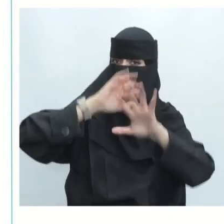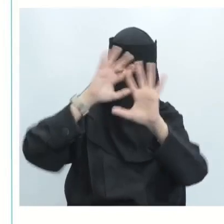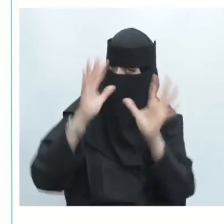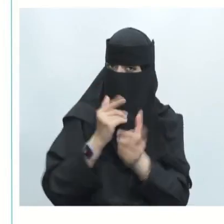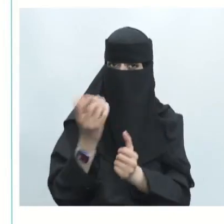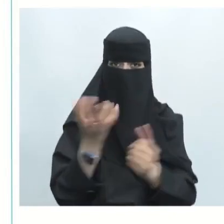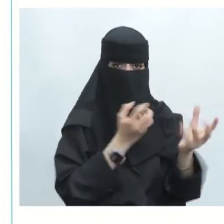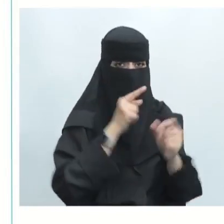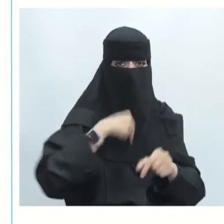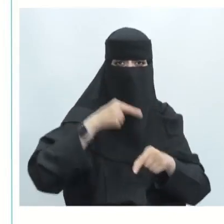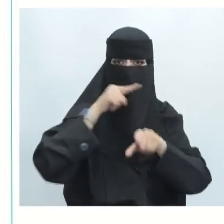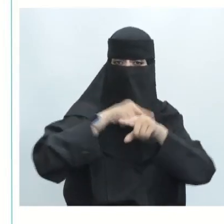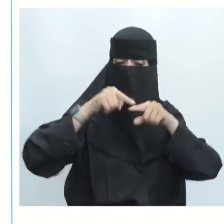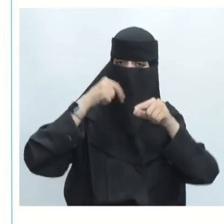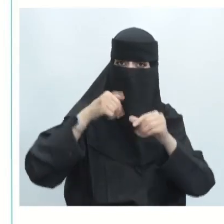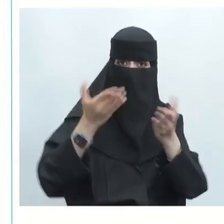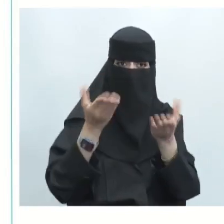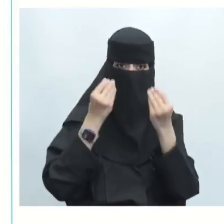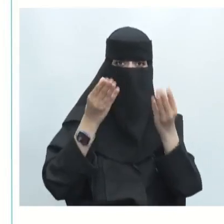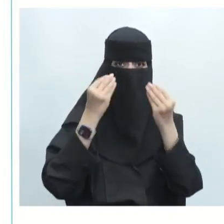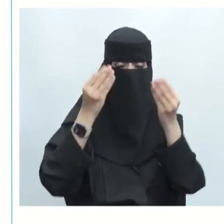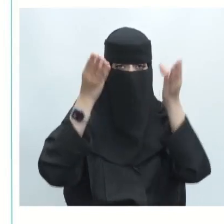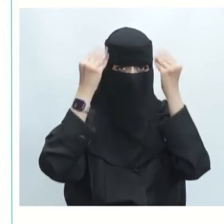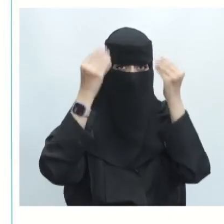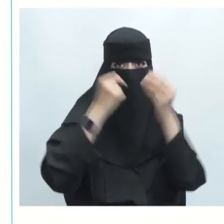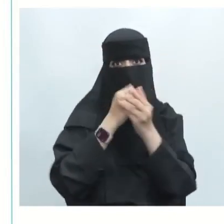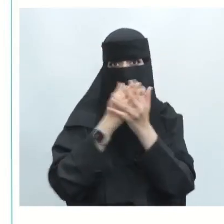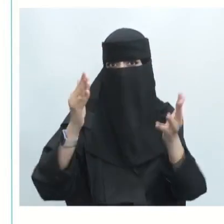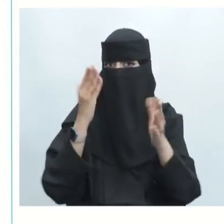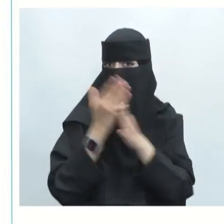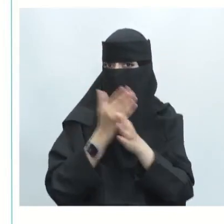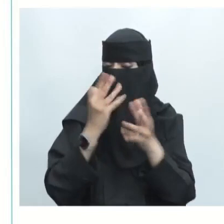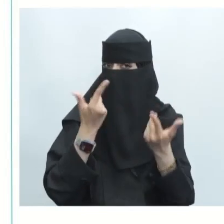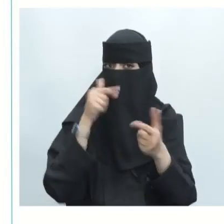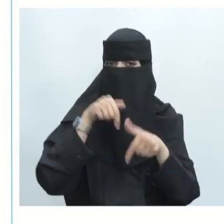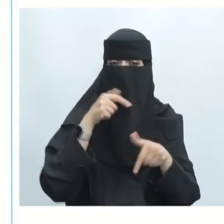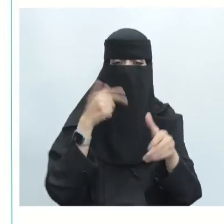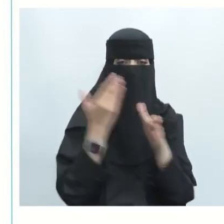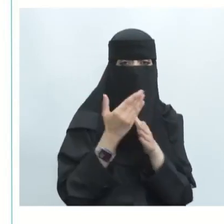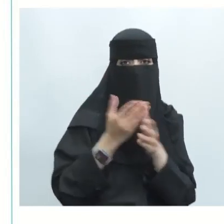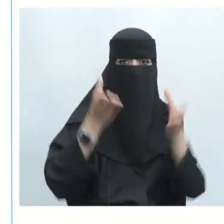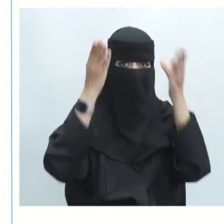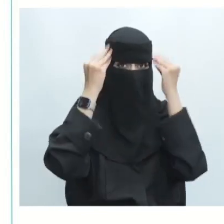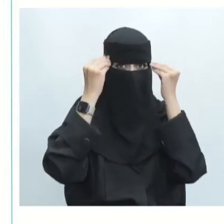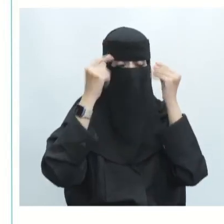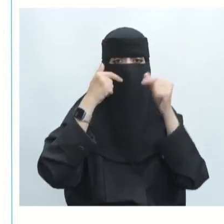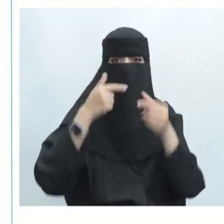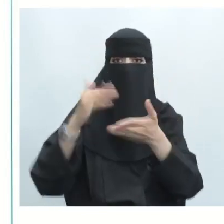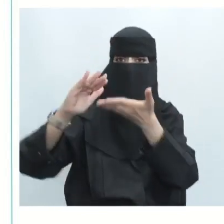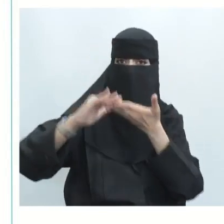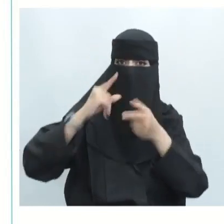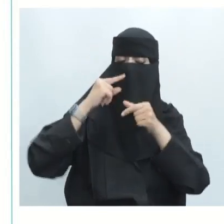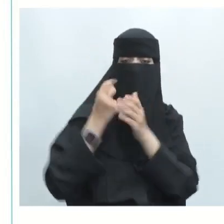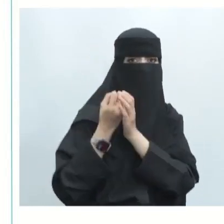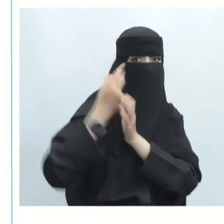يحتاجون الى قدر كبير من المعلومات لماذا لان المعلومات تساعدنا في